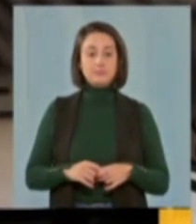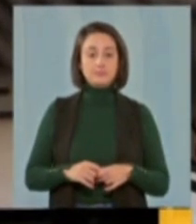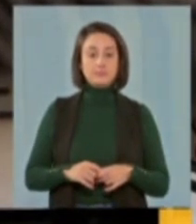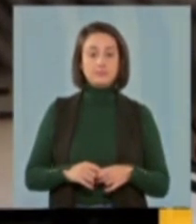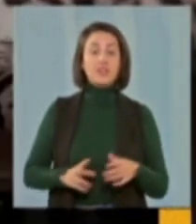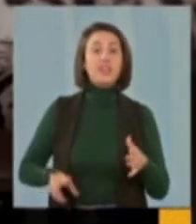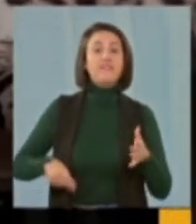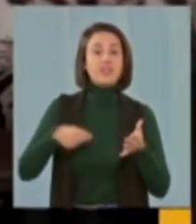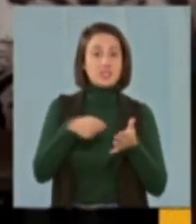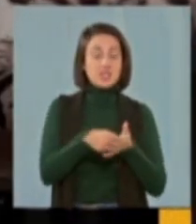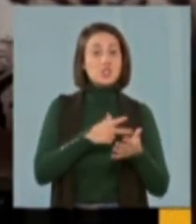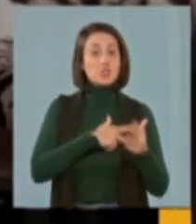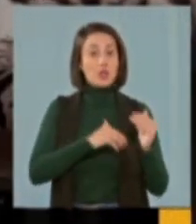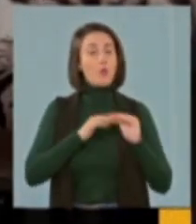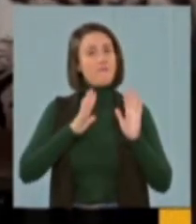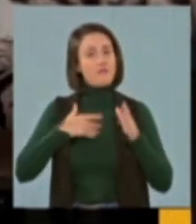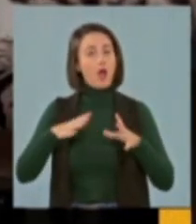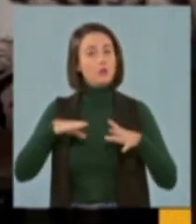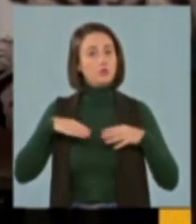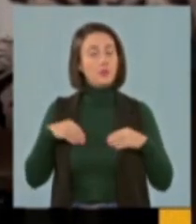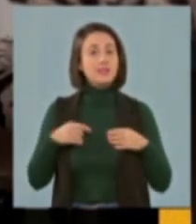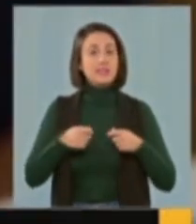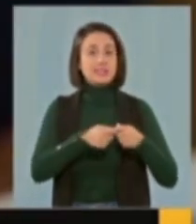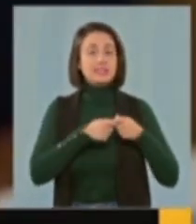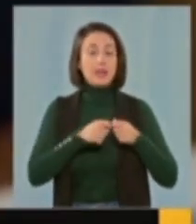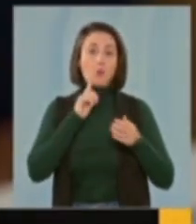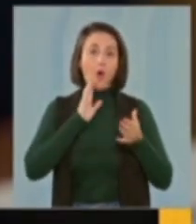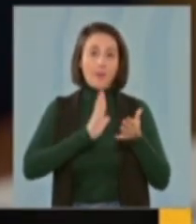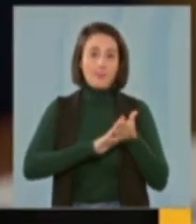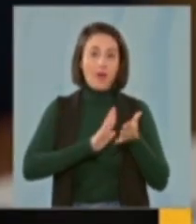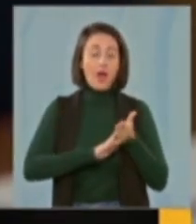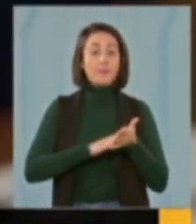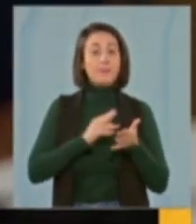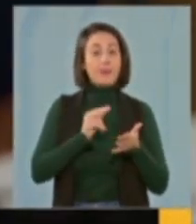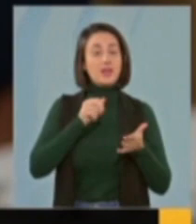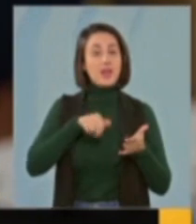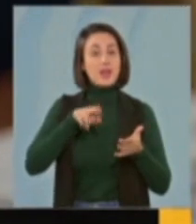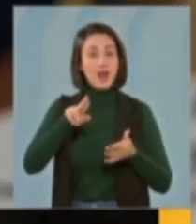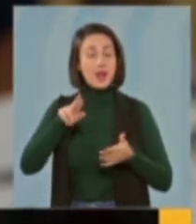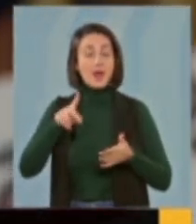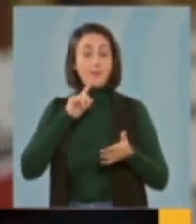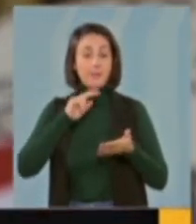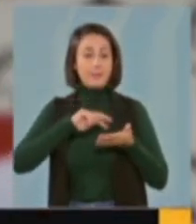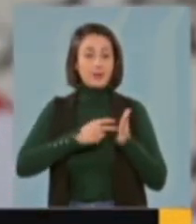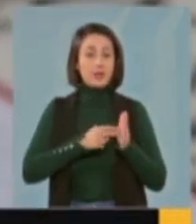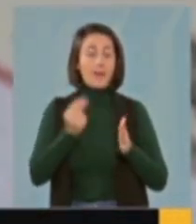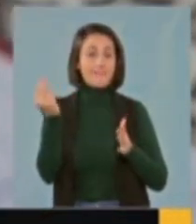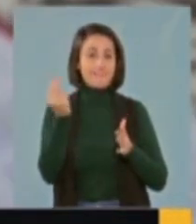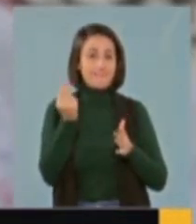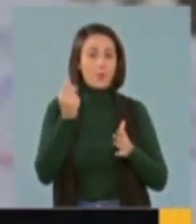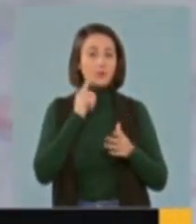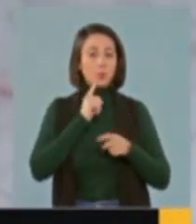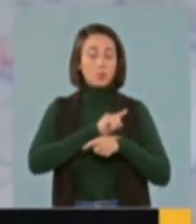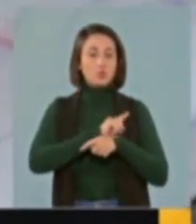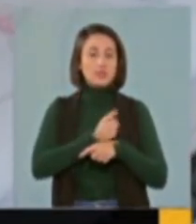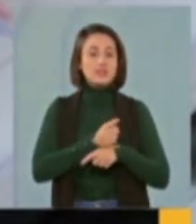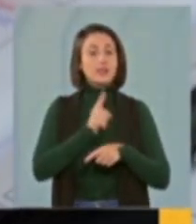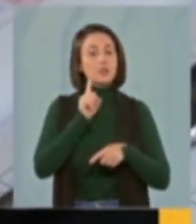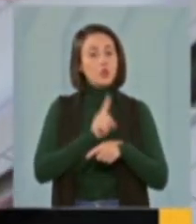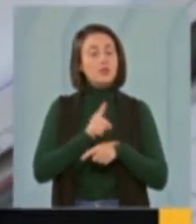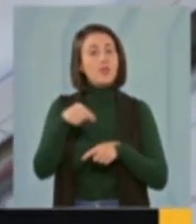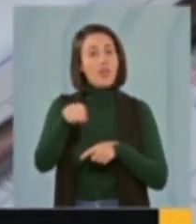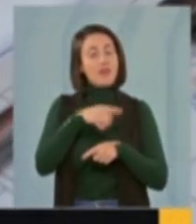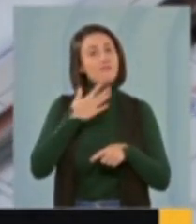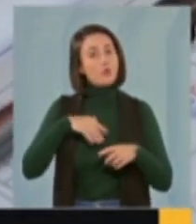privește investițiile PSD vrea adoptarea sistemului de implementare pentru pnr și pregătirea proiectelor în regim de urgență tot iei